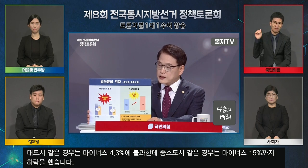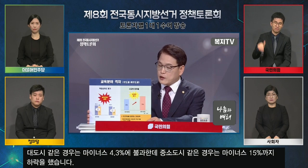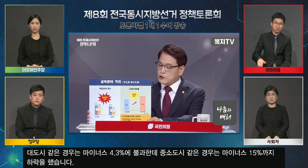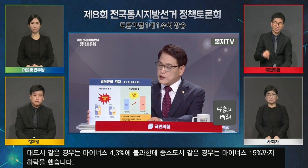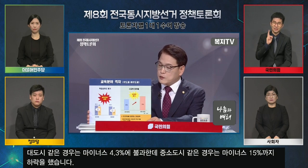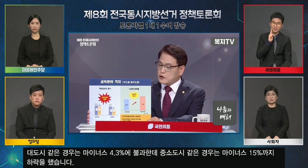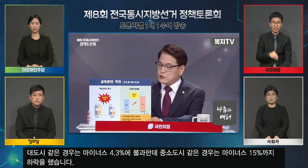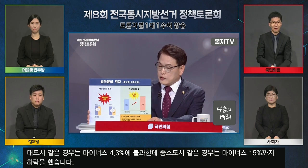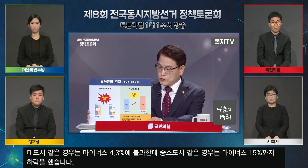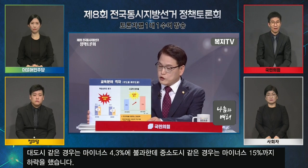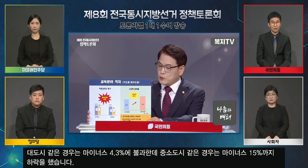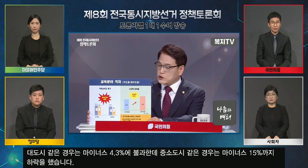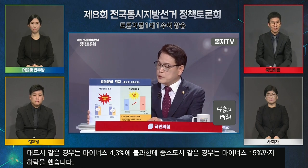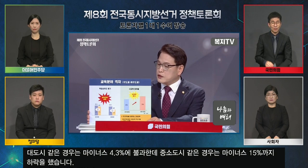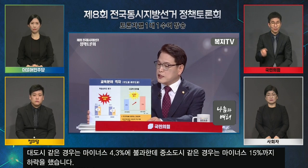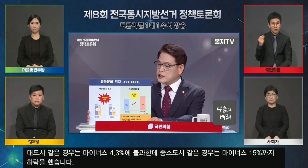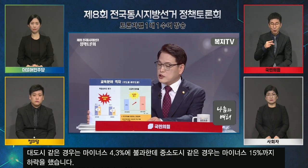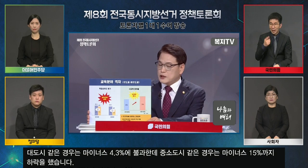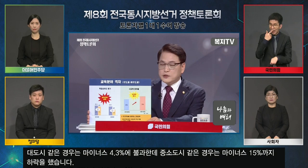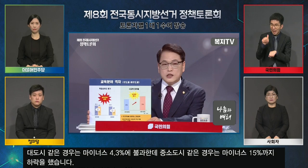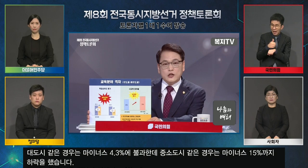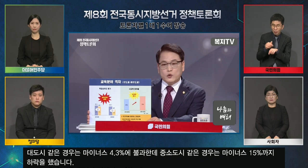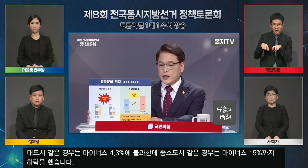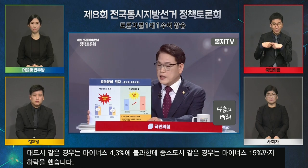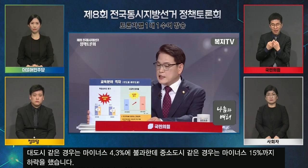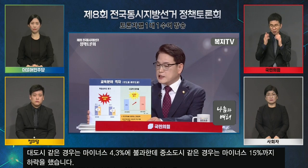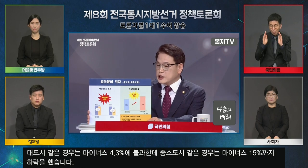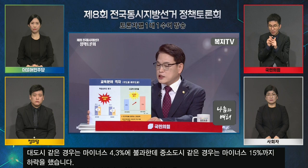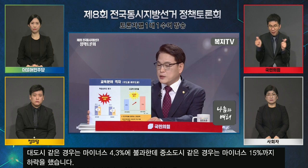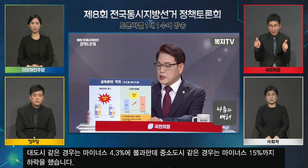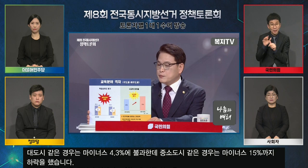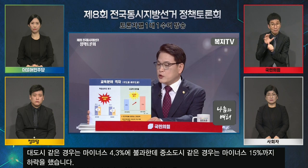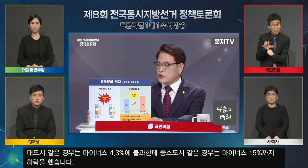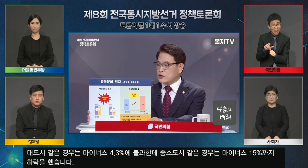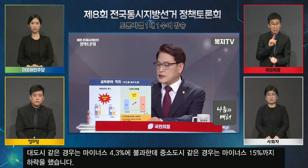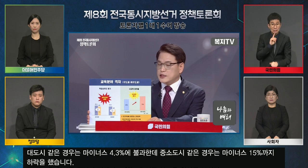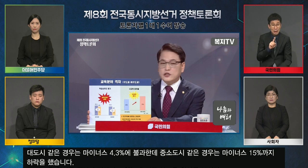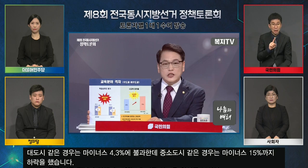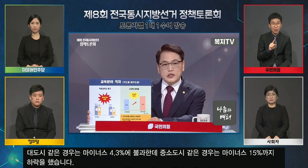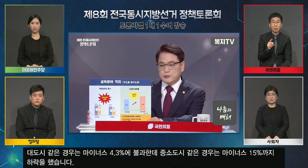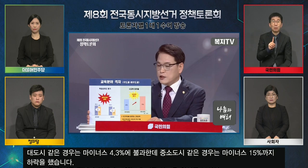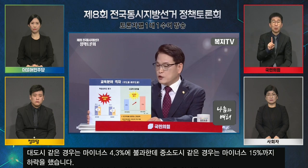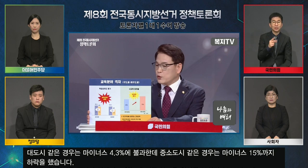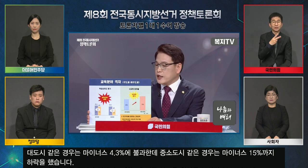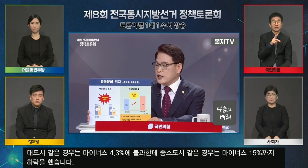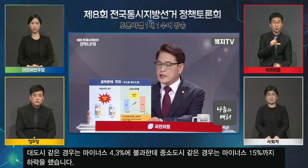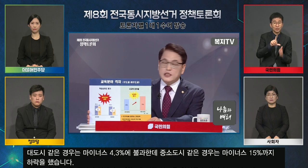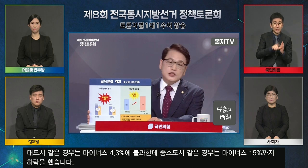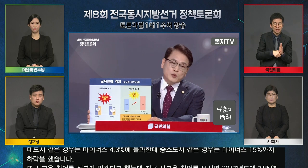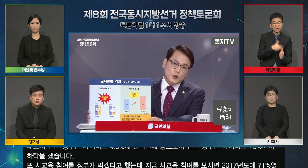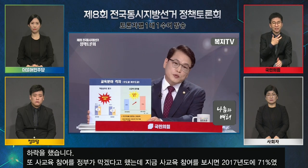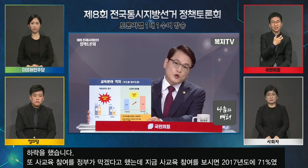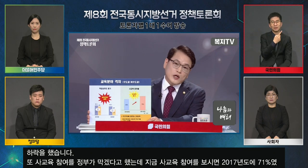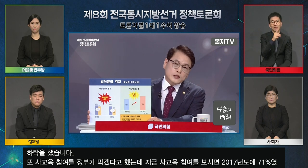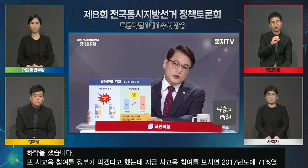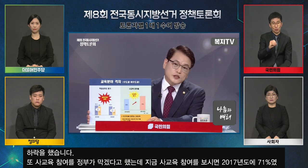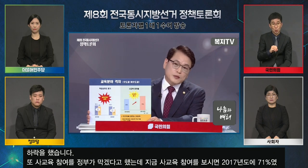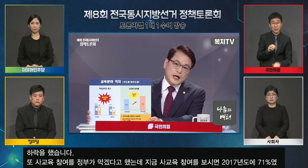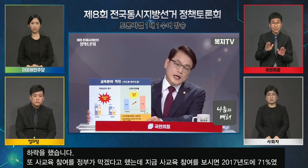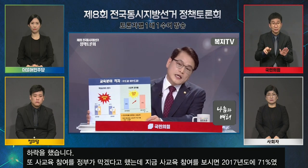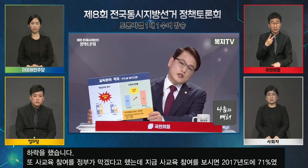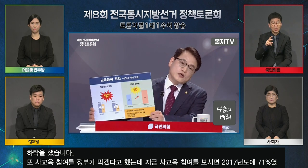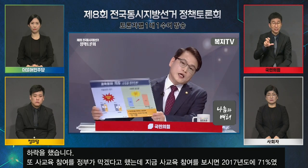지금 사교육 참여율을 보시면 2017년도에 71%였던 것이 2021년도에 75%로